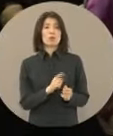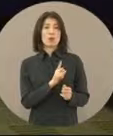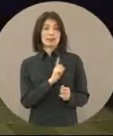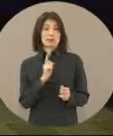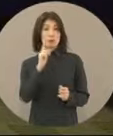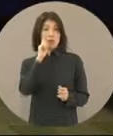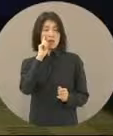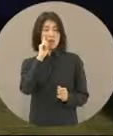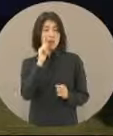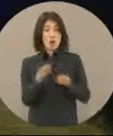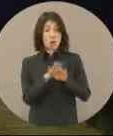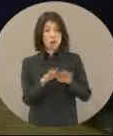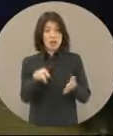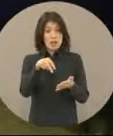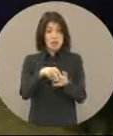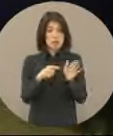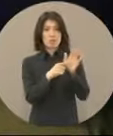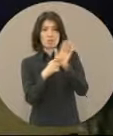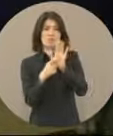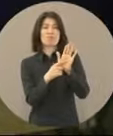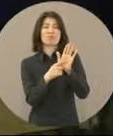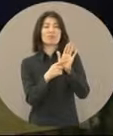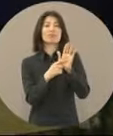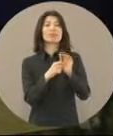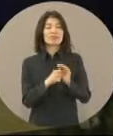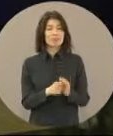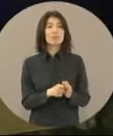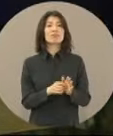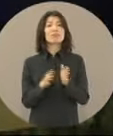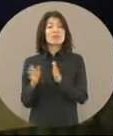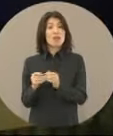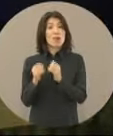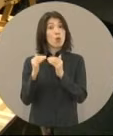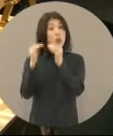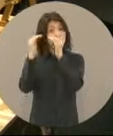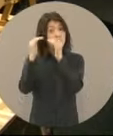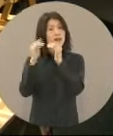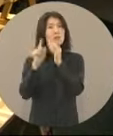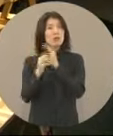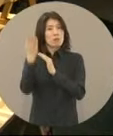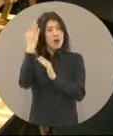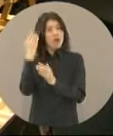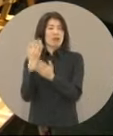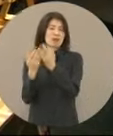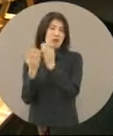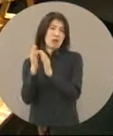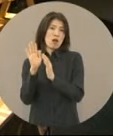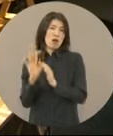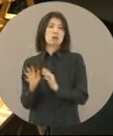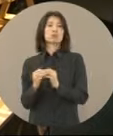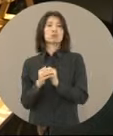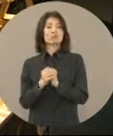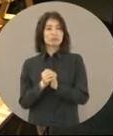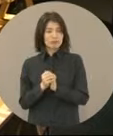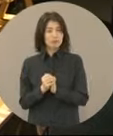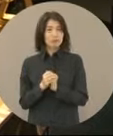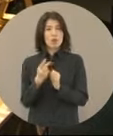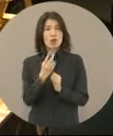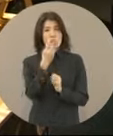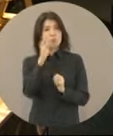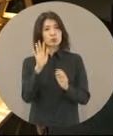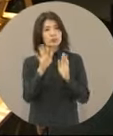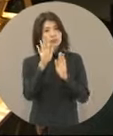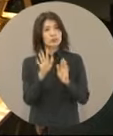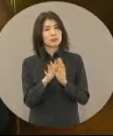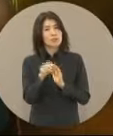。初日には結構子どもも乗りますから、まあ、大人の方で言えば大人はもうやっぱりずっと聞いてるといいコンビ